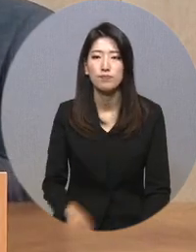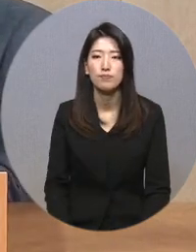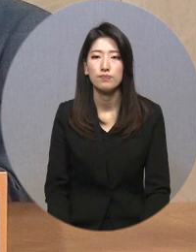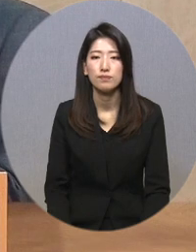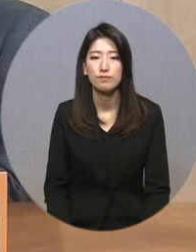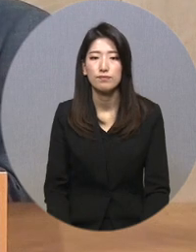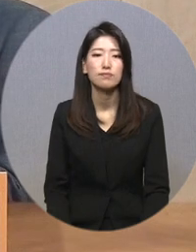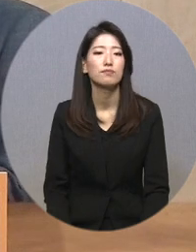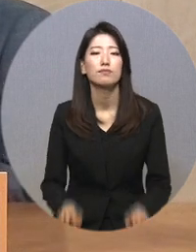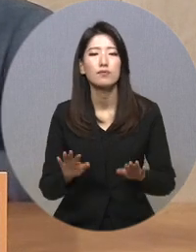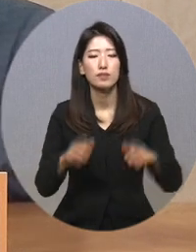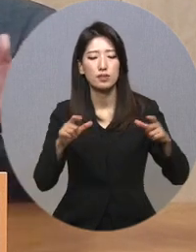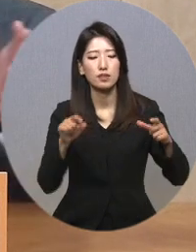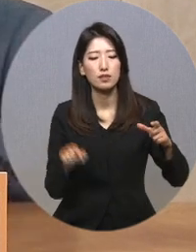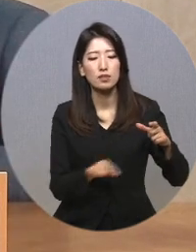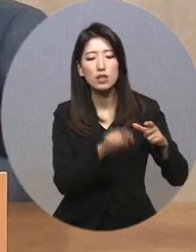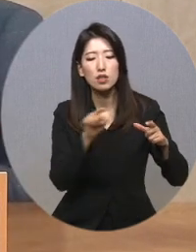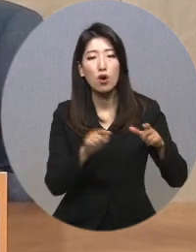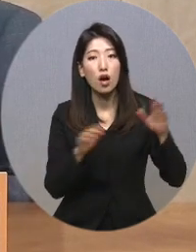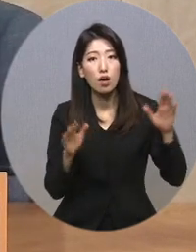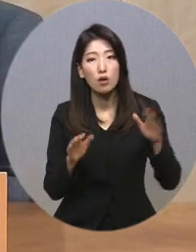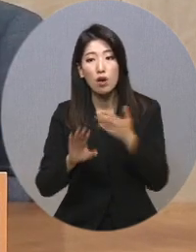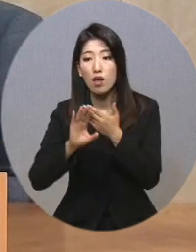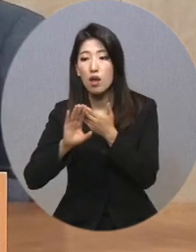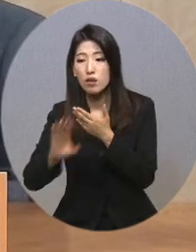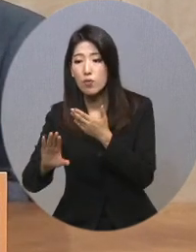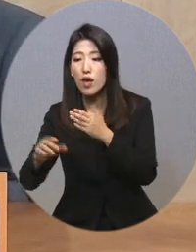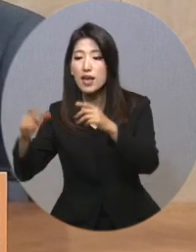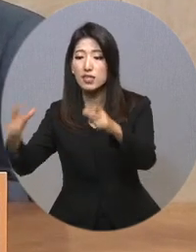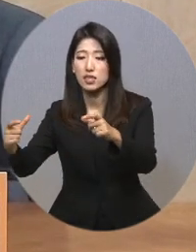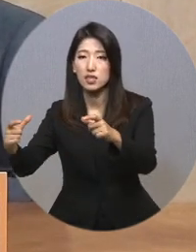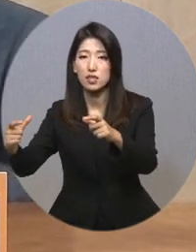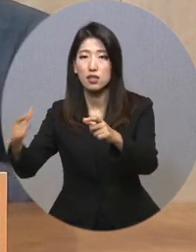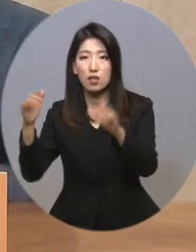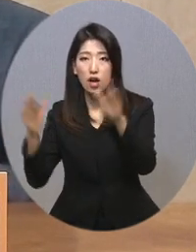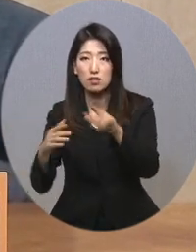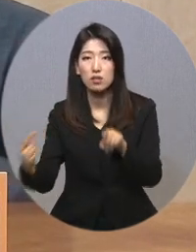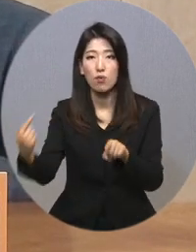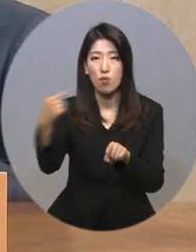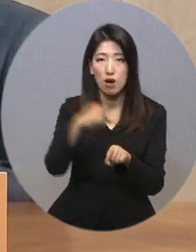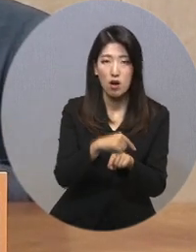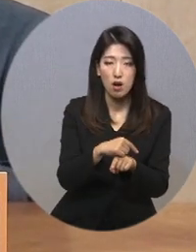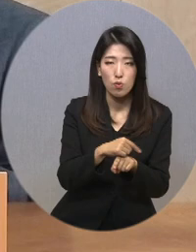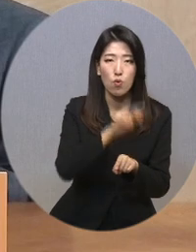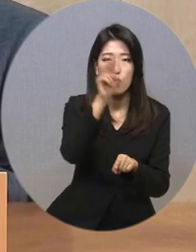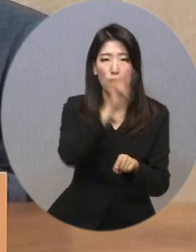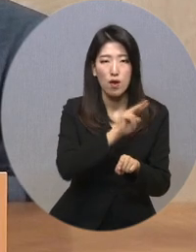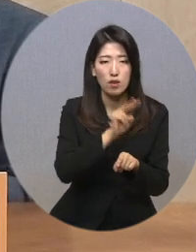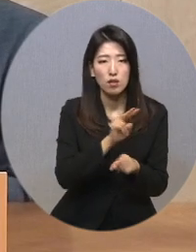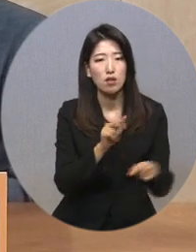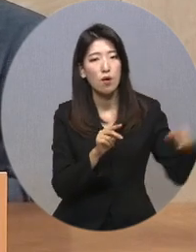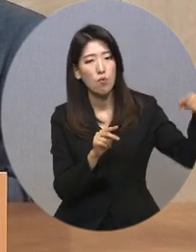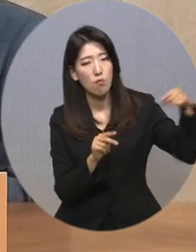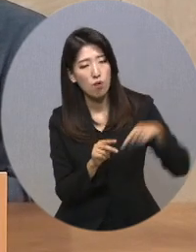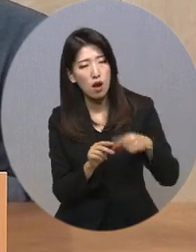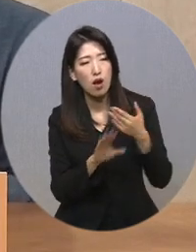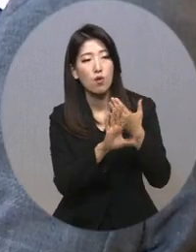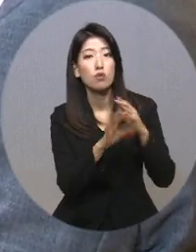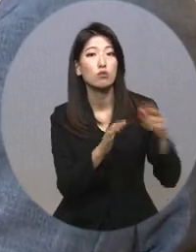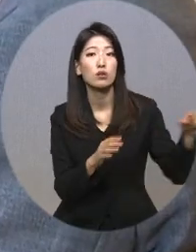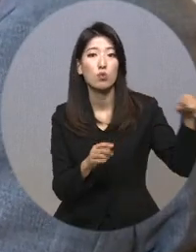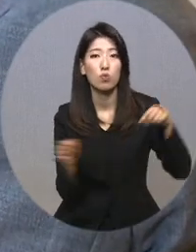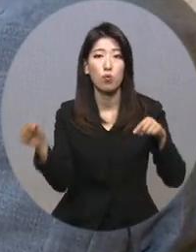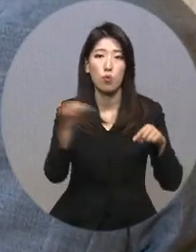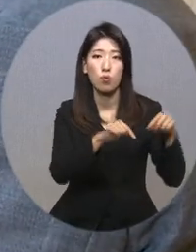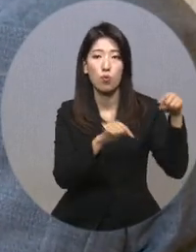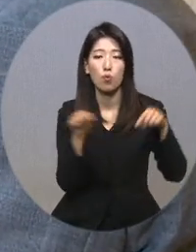아무래도 지역에 있는 학교다 보니까 타지성 학생들도 있을 것이고 예. 또 아까 말씀하신 것처럼 베트남이나 뭐 외국에서 예. 오는 그런 유학생들도 예. 있는데 예.